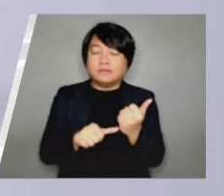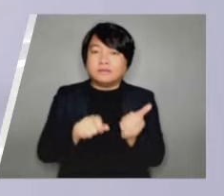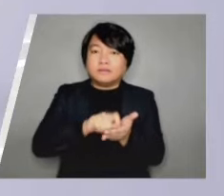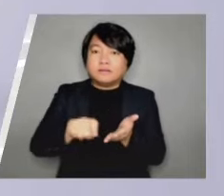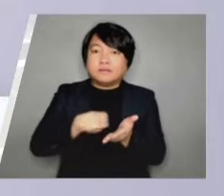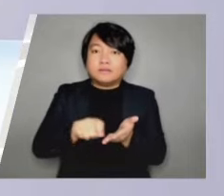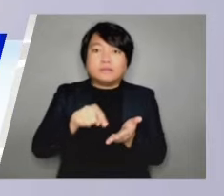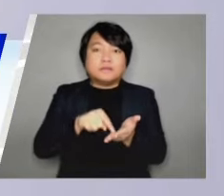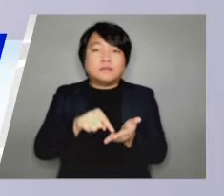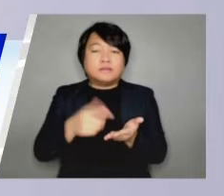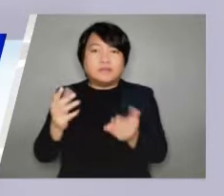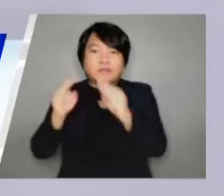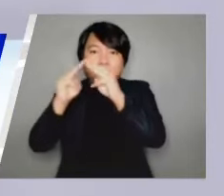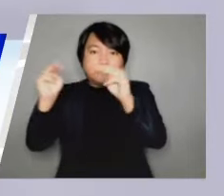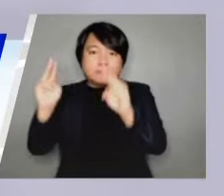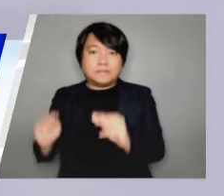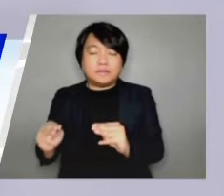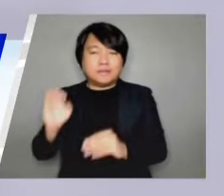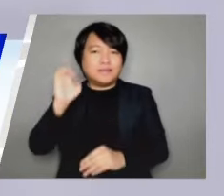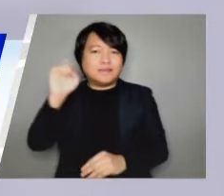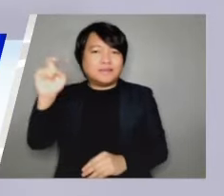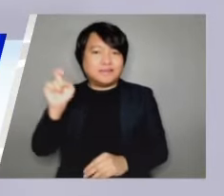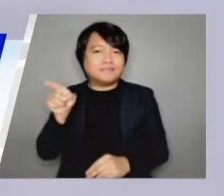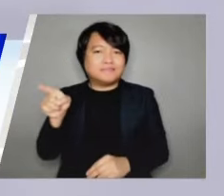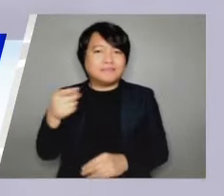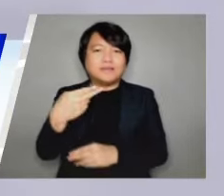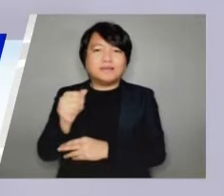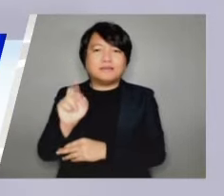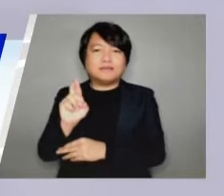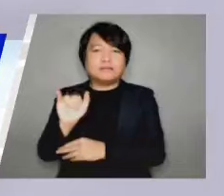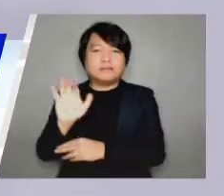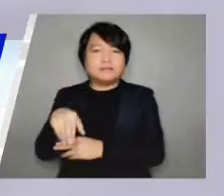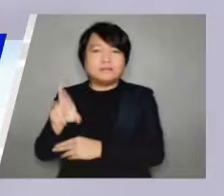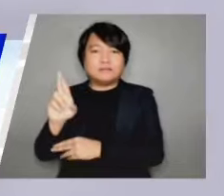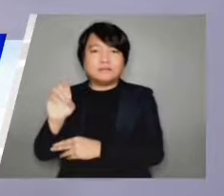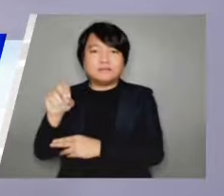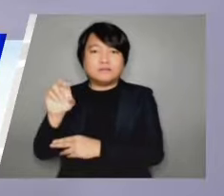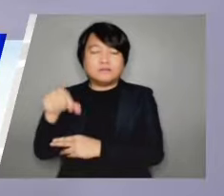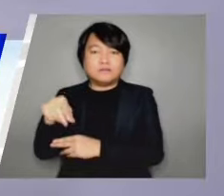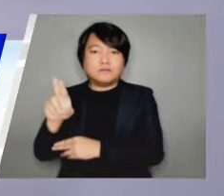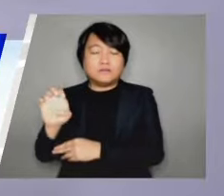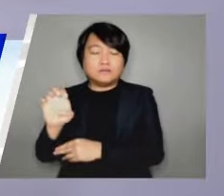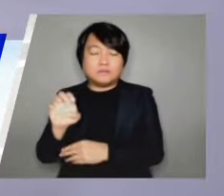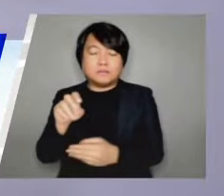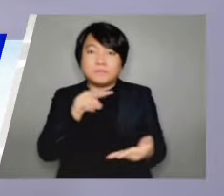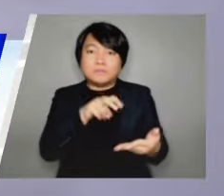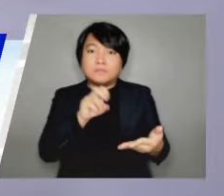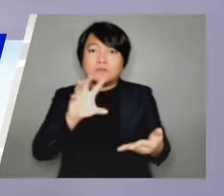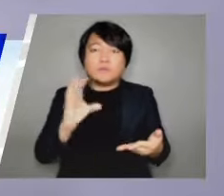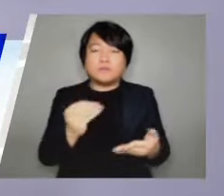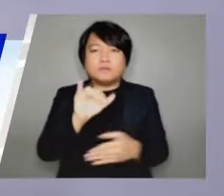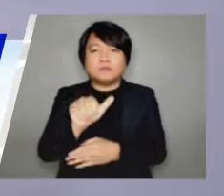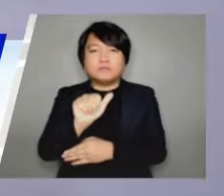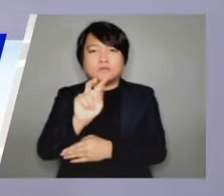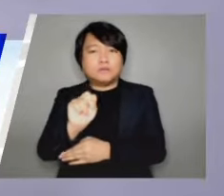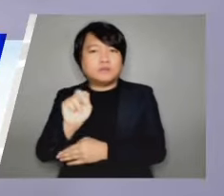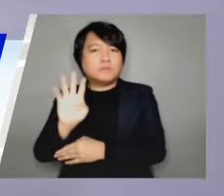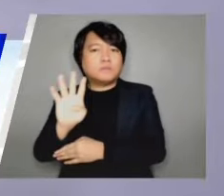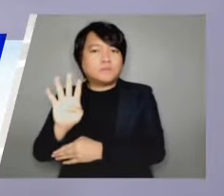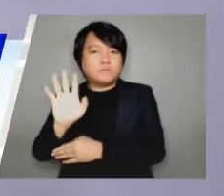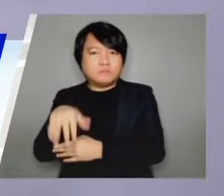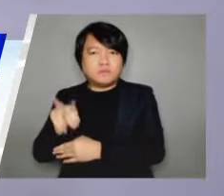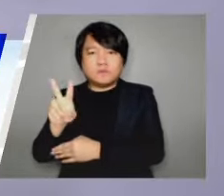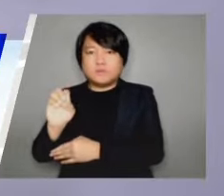presidential spokesperson Harry Roque. May petsa itong January 4, 2021. Meron ding affidavit of support